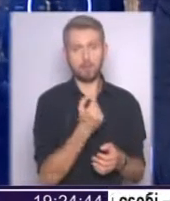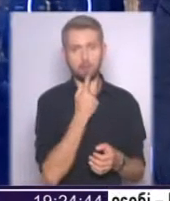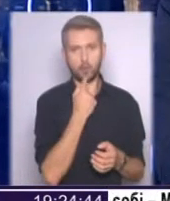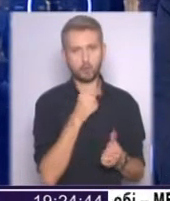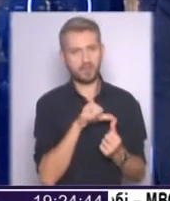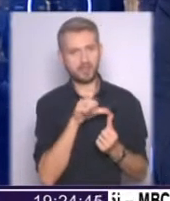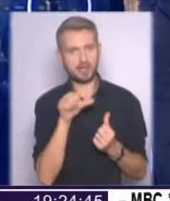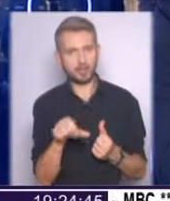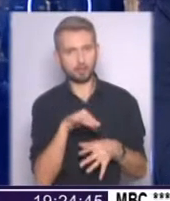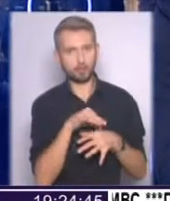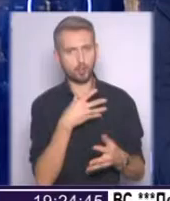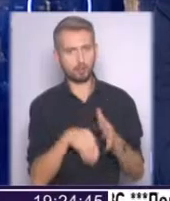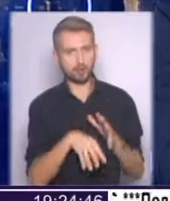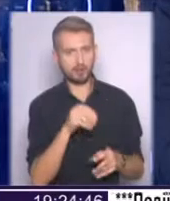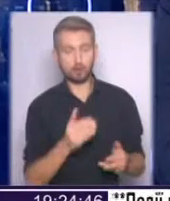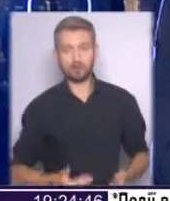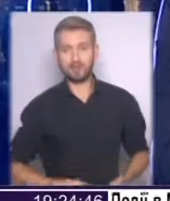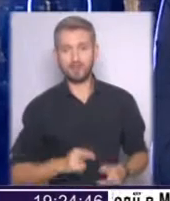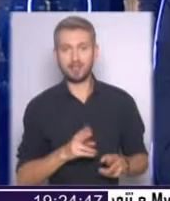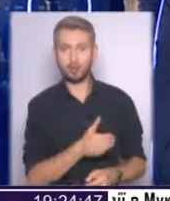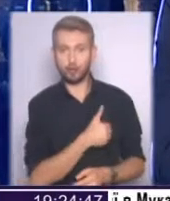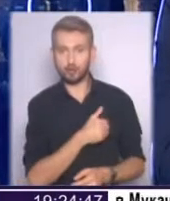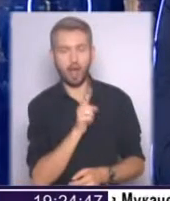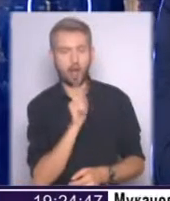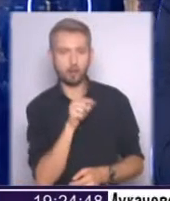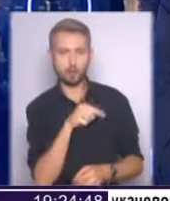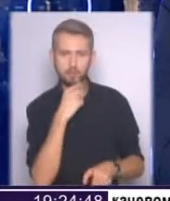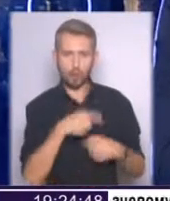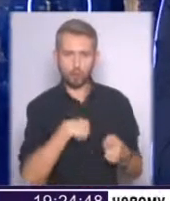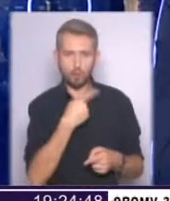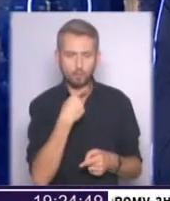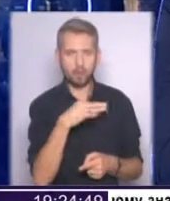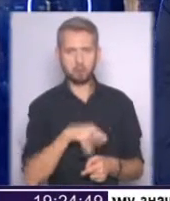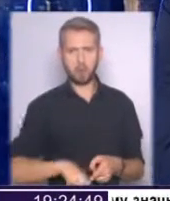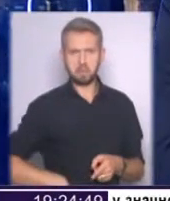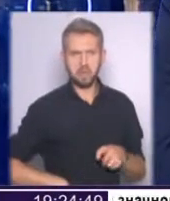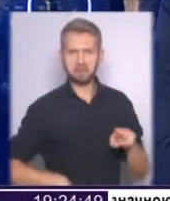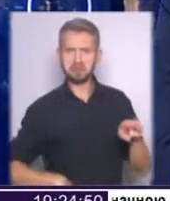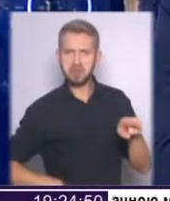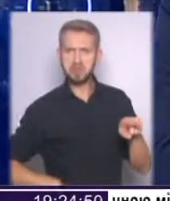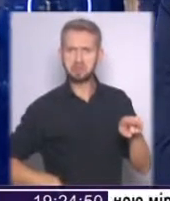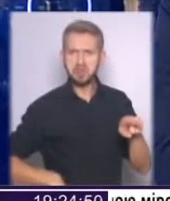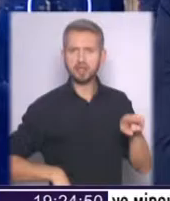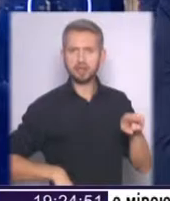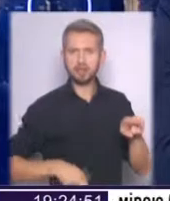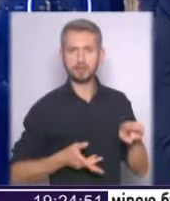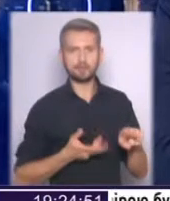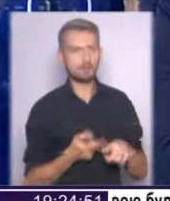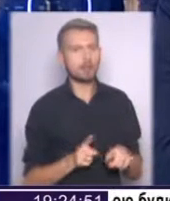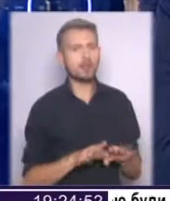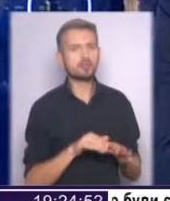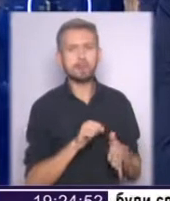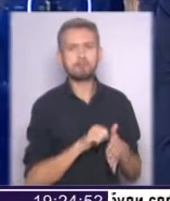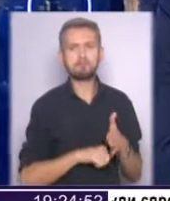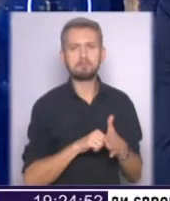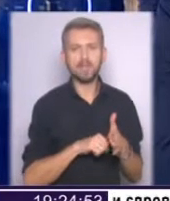відділяйтесь, проводьте свої вибори, живіть як хочете. Але знову ж таки, вони постійно говорять про Мінський, процес. Тому це лише привід